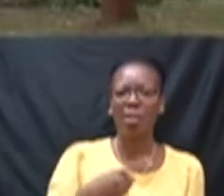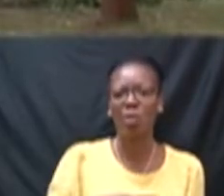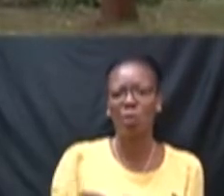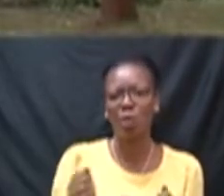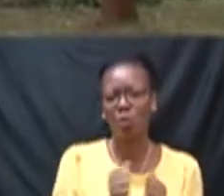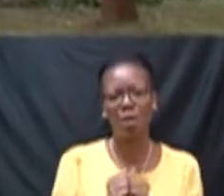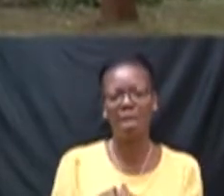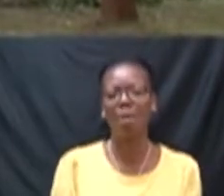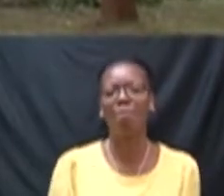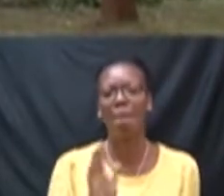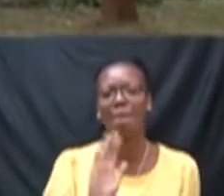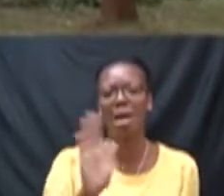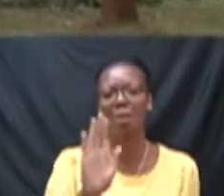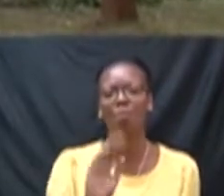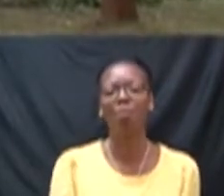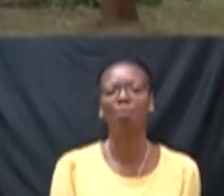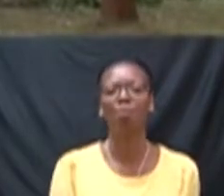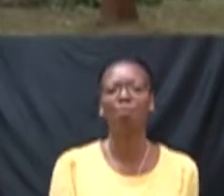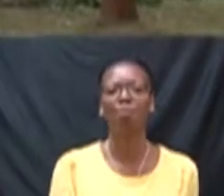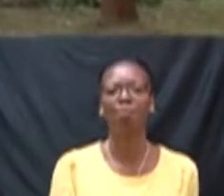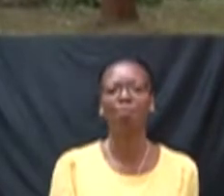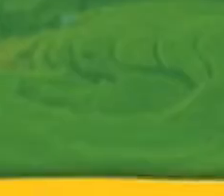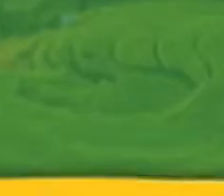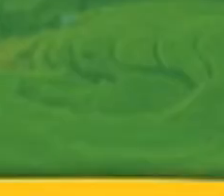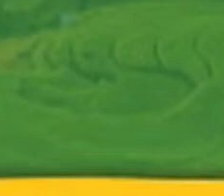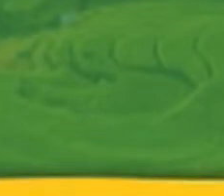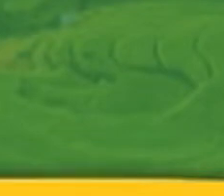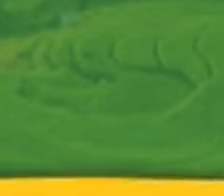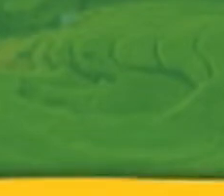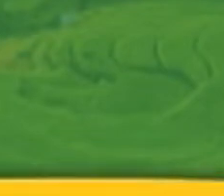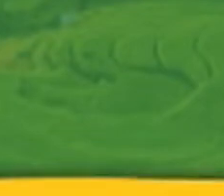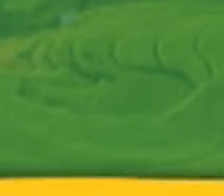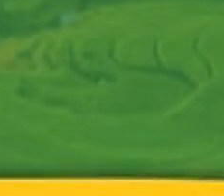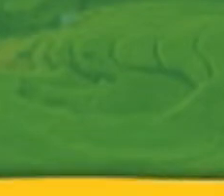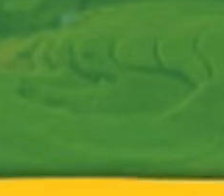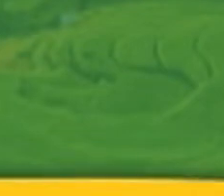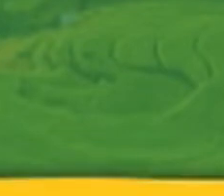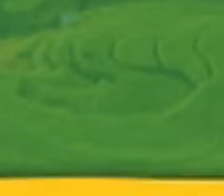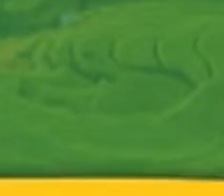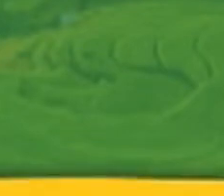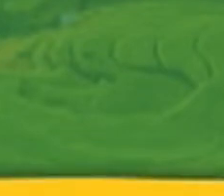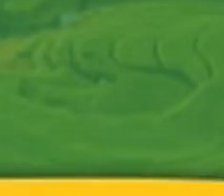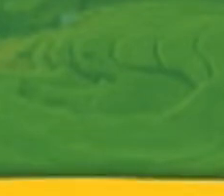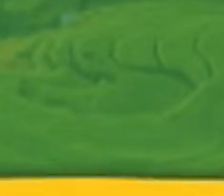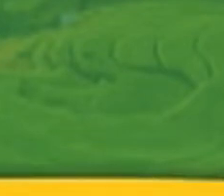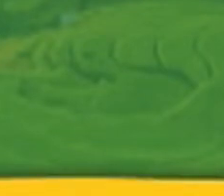wako Frederick Mbana. Kwaheri.